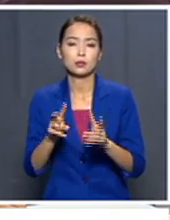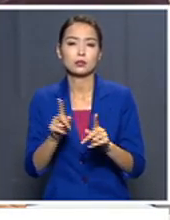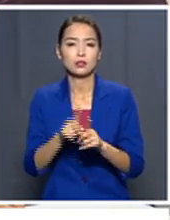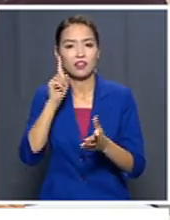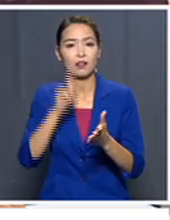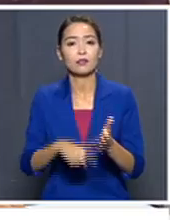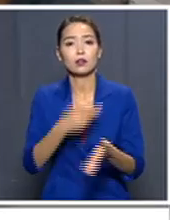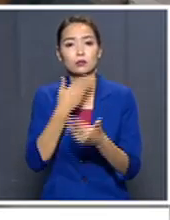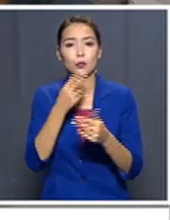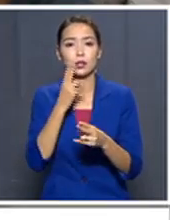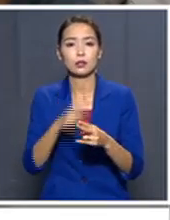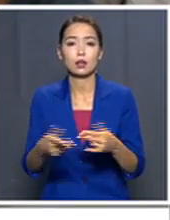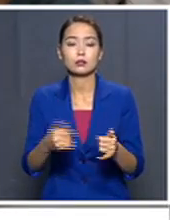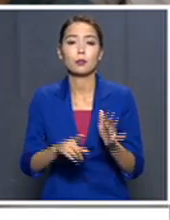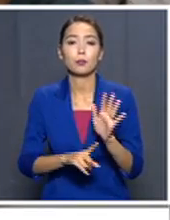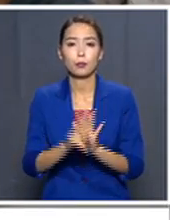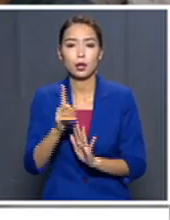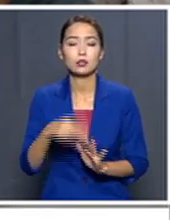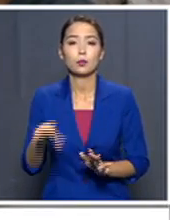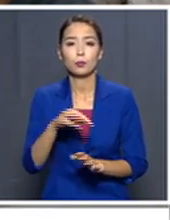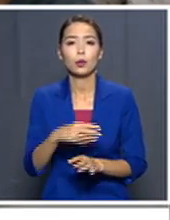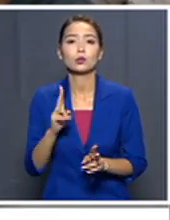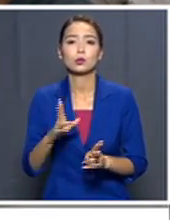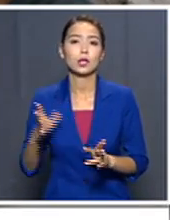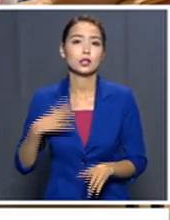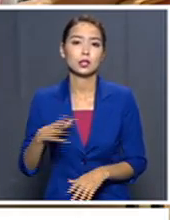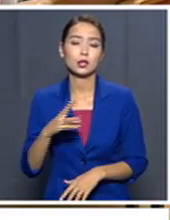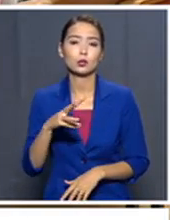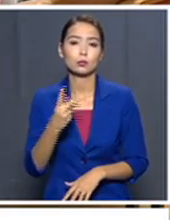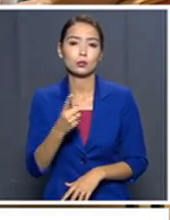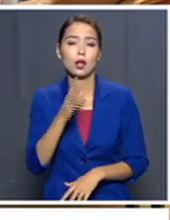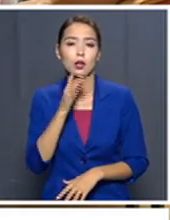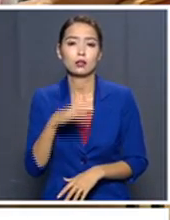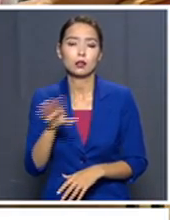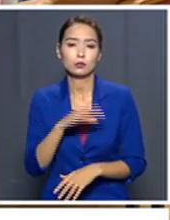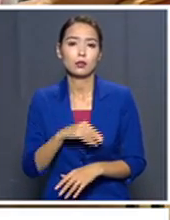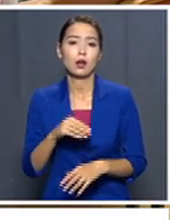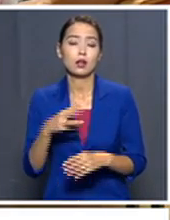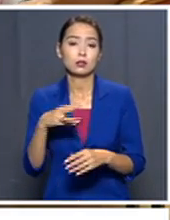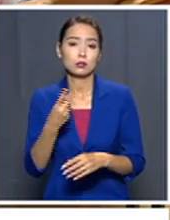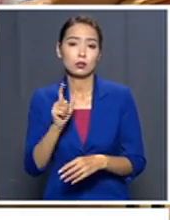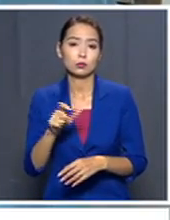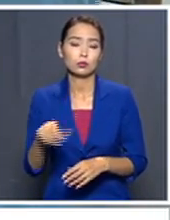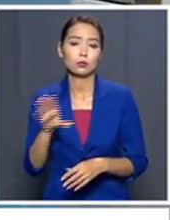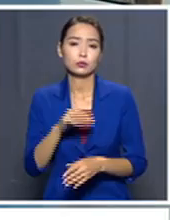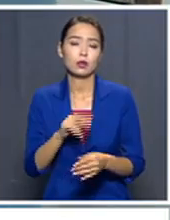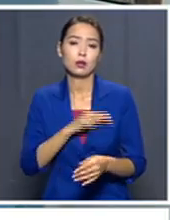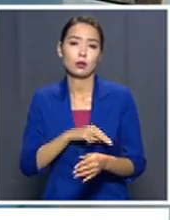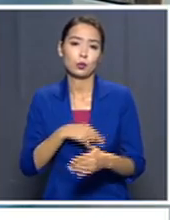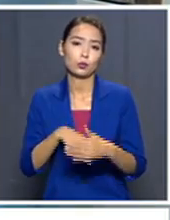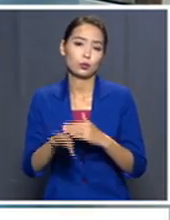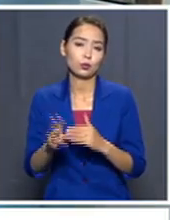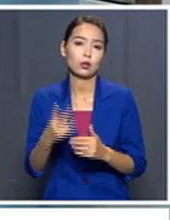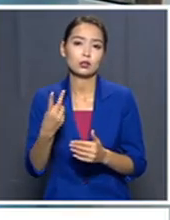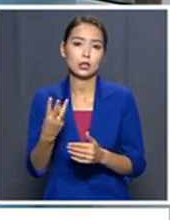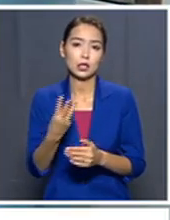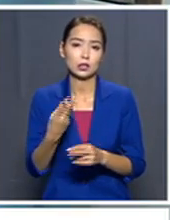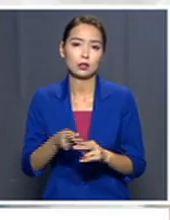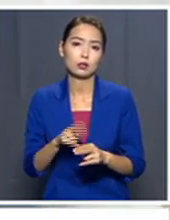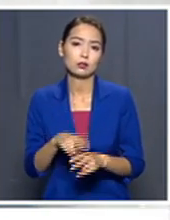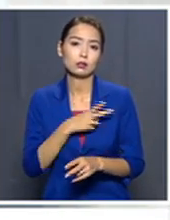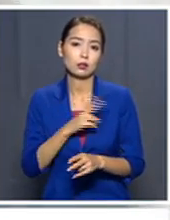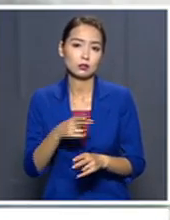Бастапқыда қысымға шыдамаған 31 маман қызметінен кетпекке бекінді. Кейін үшеуі райынан қайтты. Кадрлардың орны босағаннан кейін